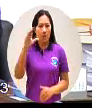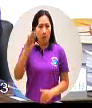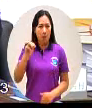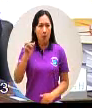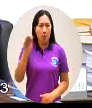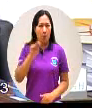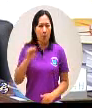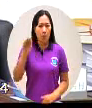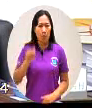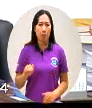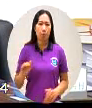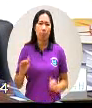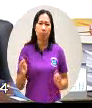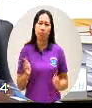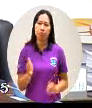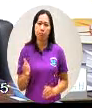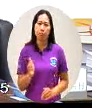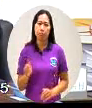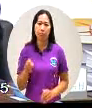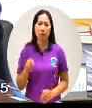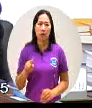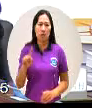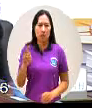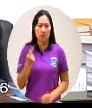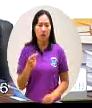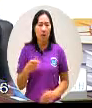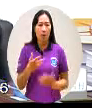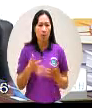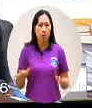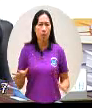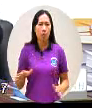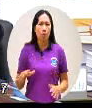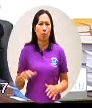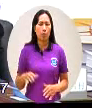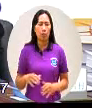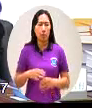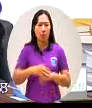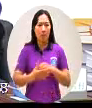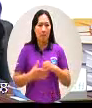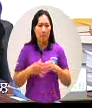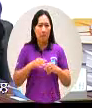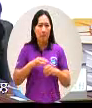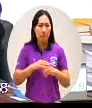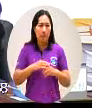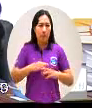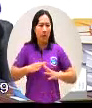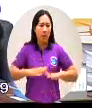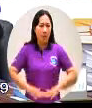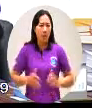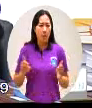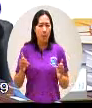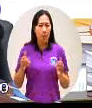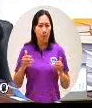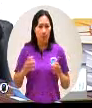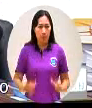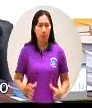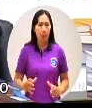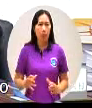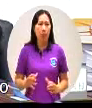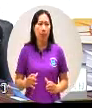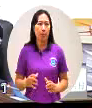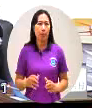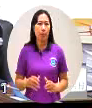啦，包括基础建设、道路的开辟。快速道路无来，